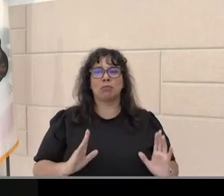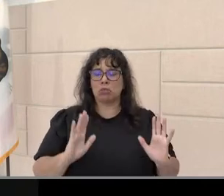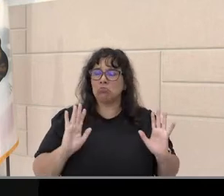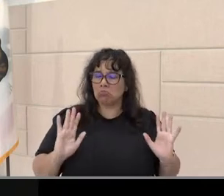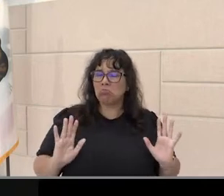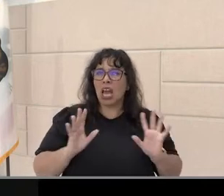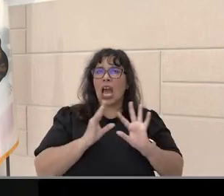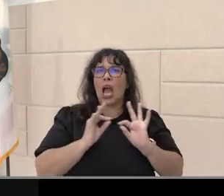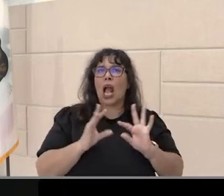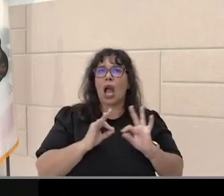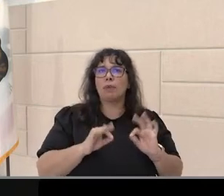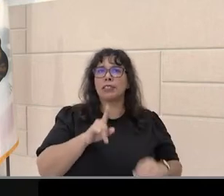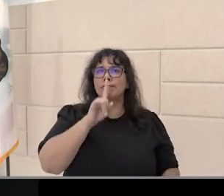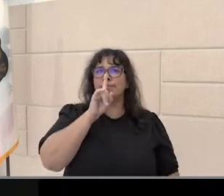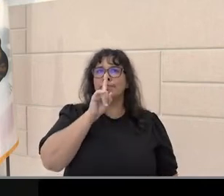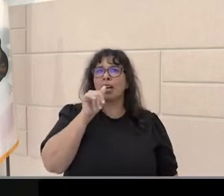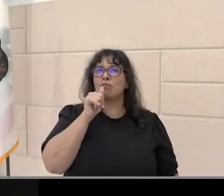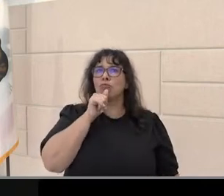ម